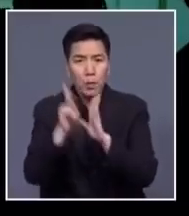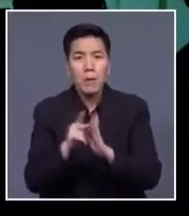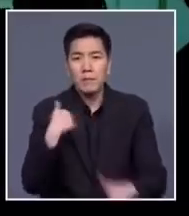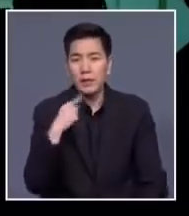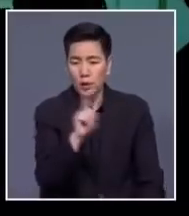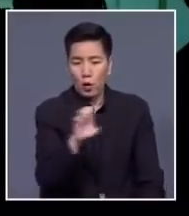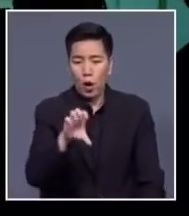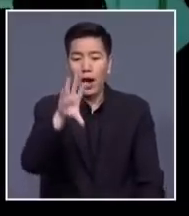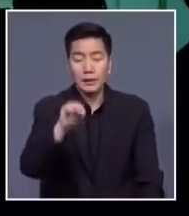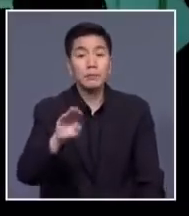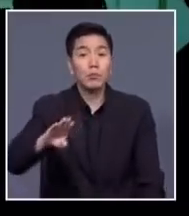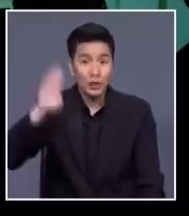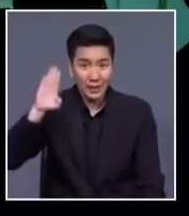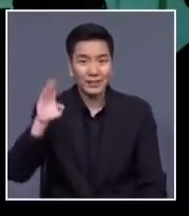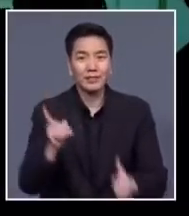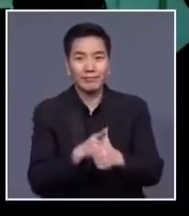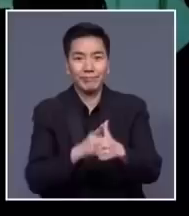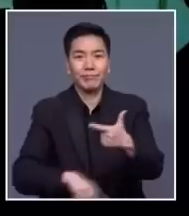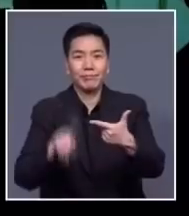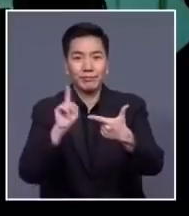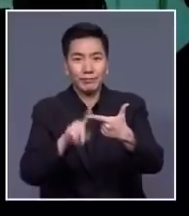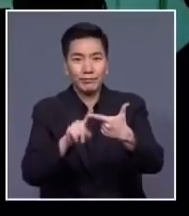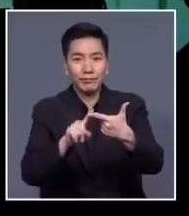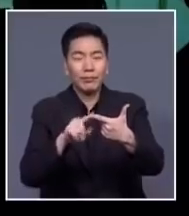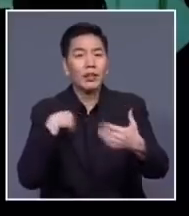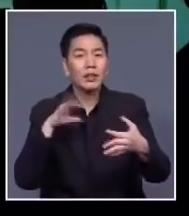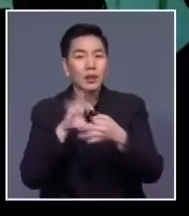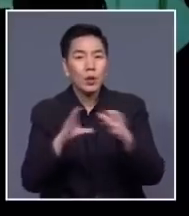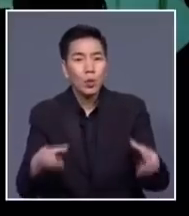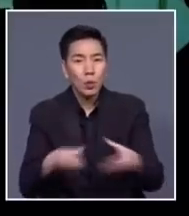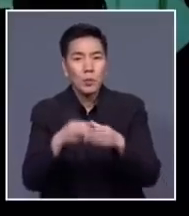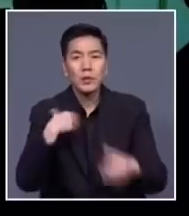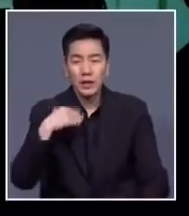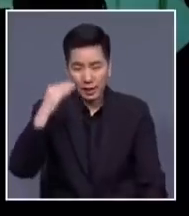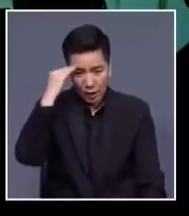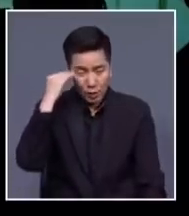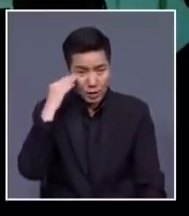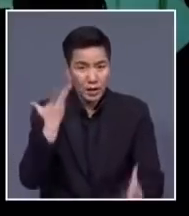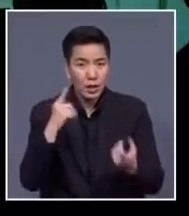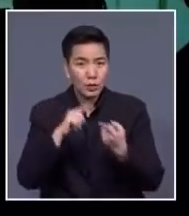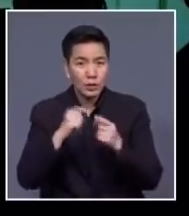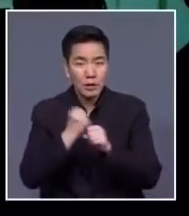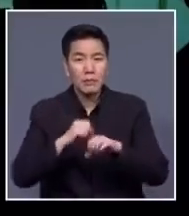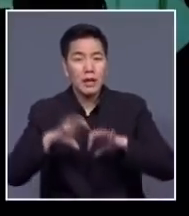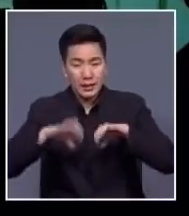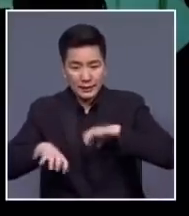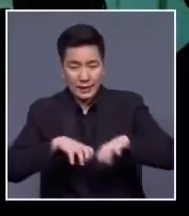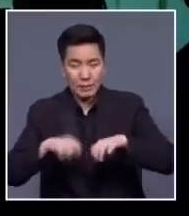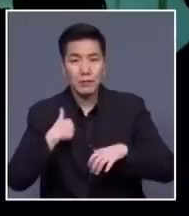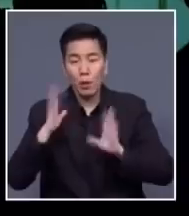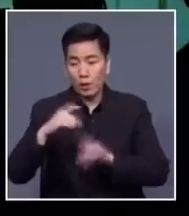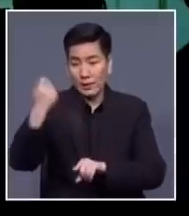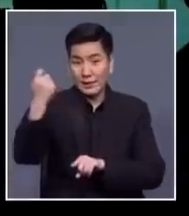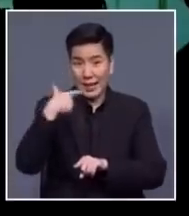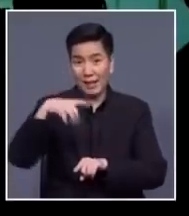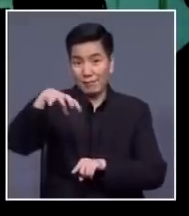นะครับประการที่2เนี่ยไปกับรัฐซึ่งจัดนะครับซึ่งวันนี้ก็มีทั้งเกาหลีนี่ก็ระหว่างมีการตกลงระหว่างนายจ้